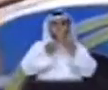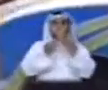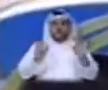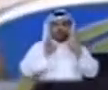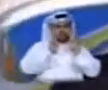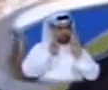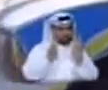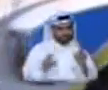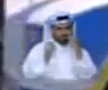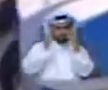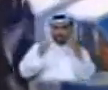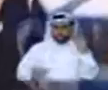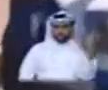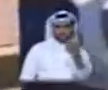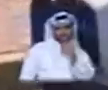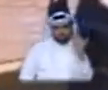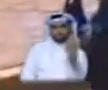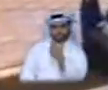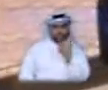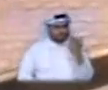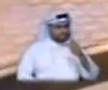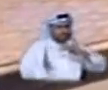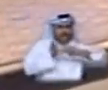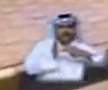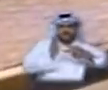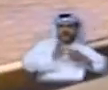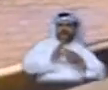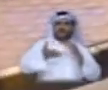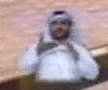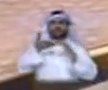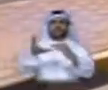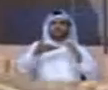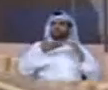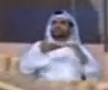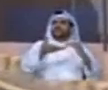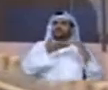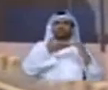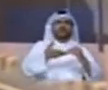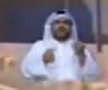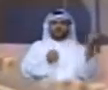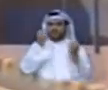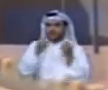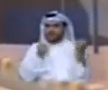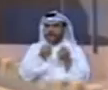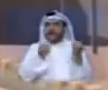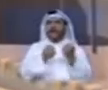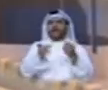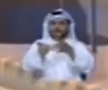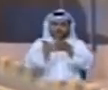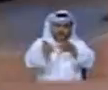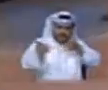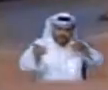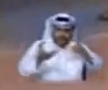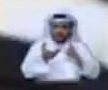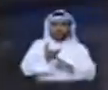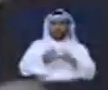وأوضحت الداخلية أن أجهزتها ستطلع بعدة إجراءات لتسهيل الحركة المرورية وتأمين دور العبادة والانتشار الأمني